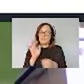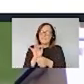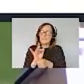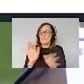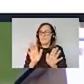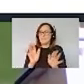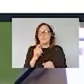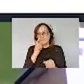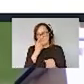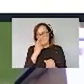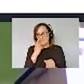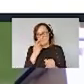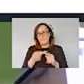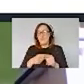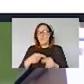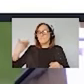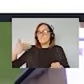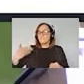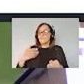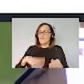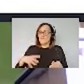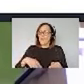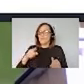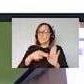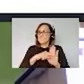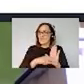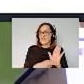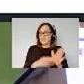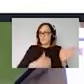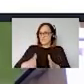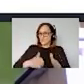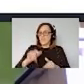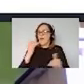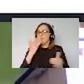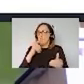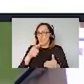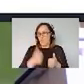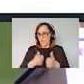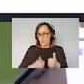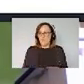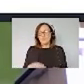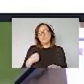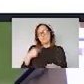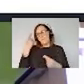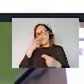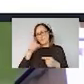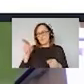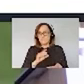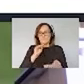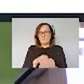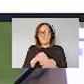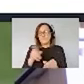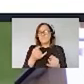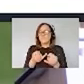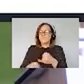skrytykowane przed wypowiedzią, w związku z czym też warto ustalić te zasady, jak to ma wyglądać, choć myślę, że uczestnicy raczej sobie nogi nie będą podkładali,